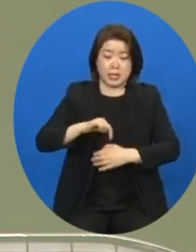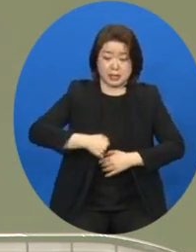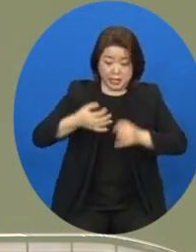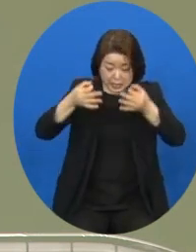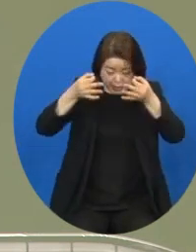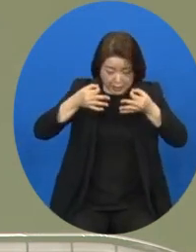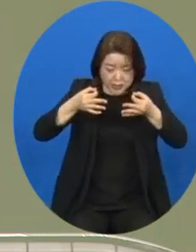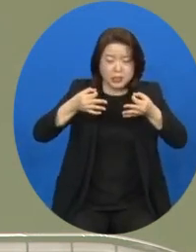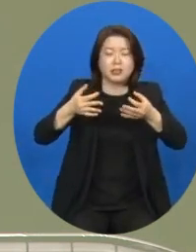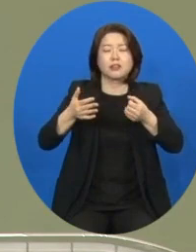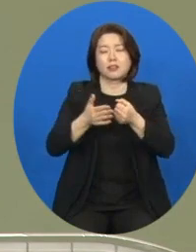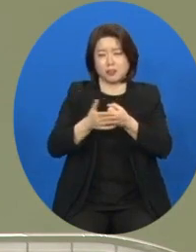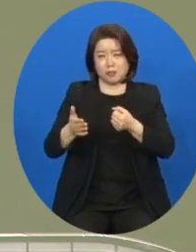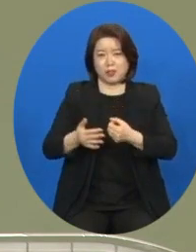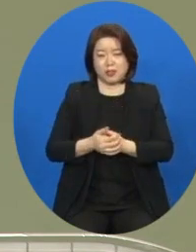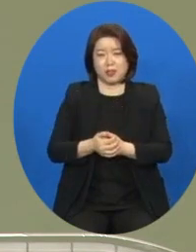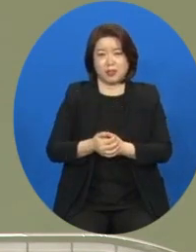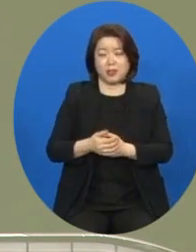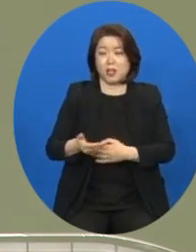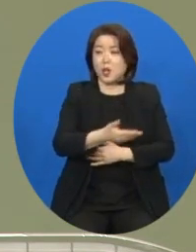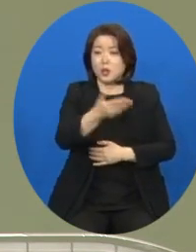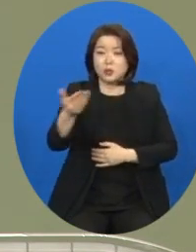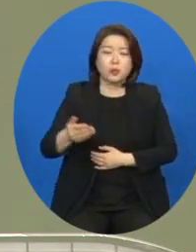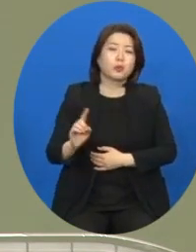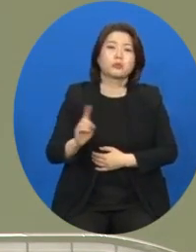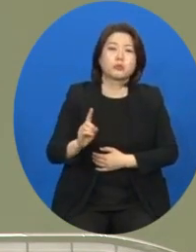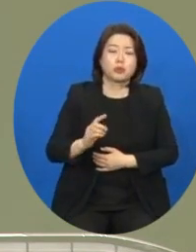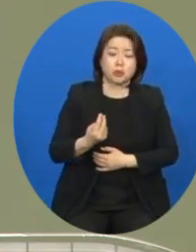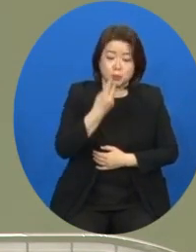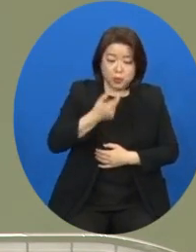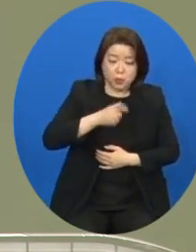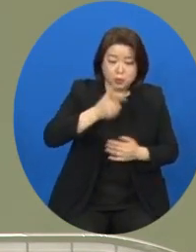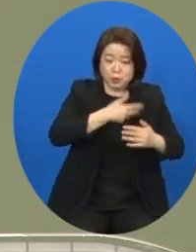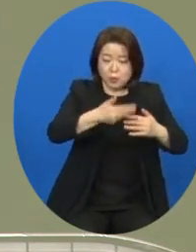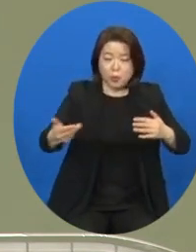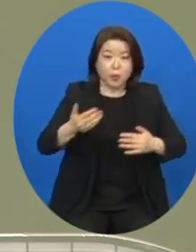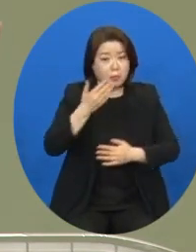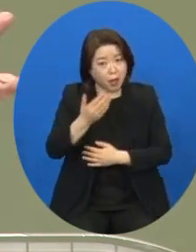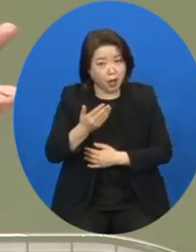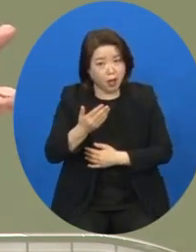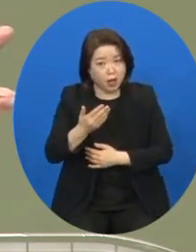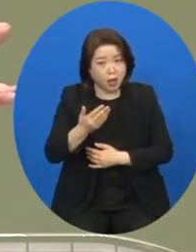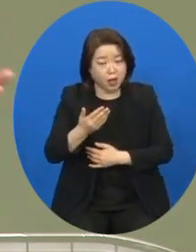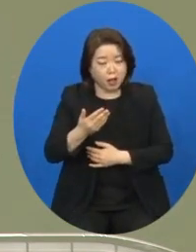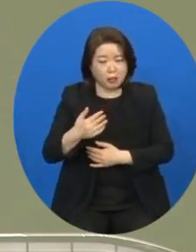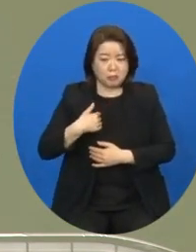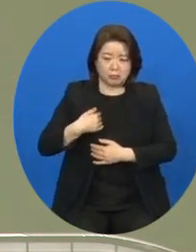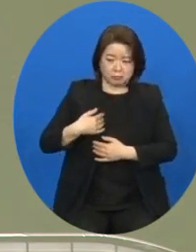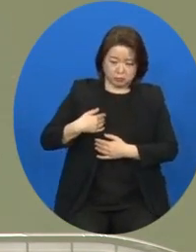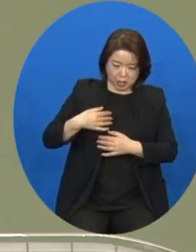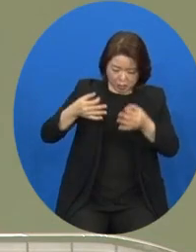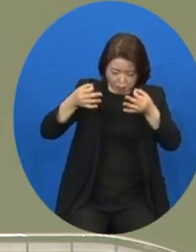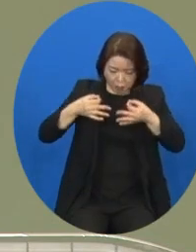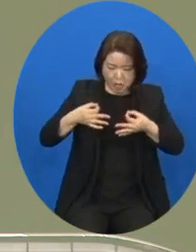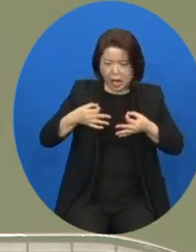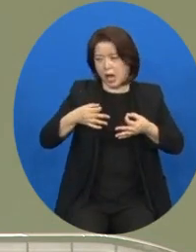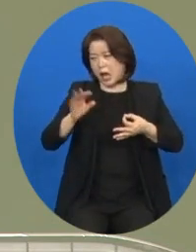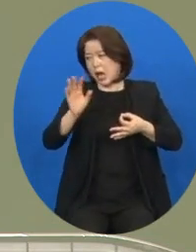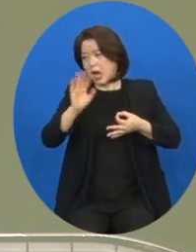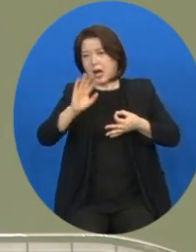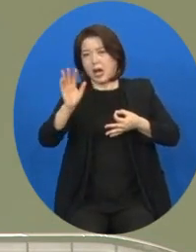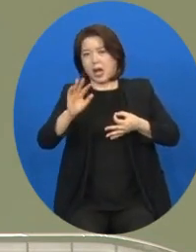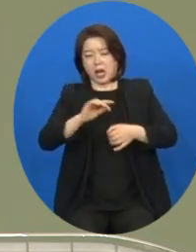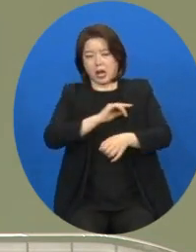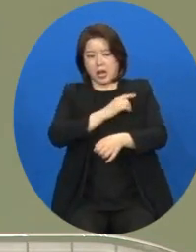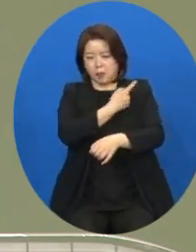그럼. 여러분이 뭐길래 생수의 강이 흘러나겠어요? 이렇게 생각이 드는 거예요. 나 자신이 도대체